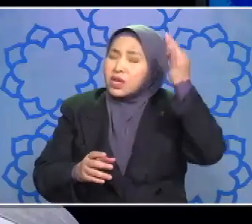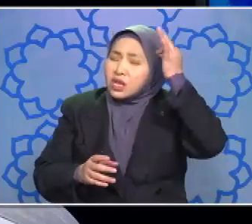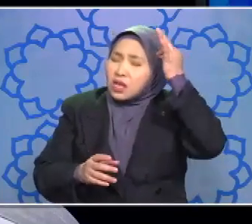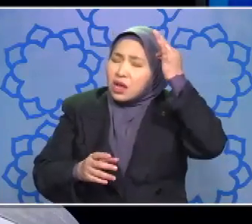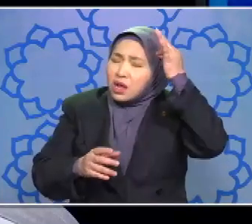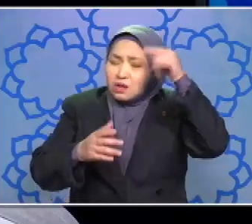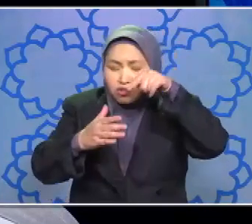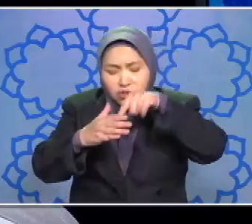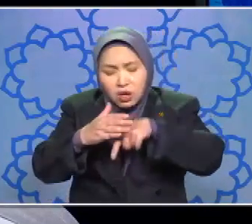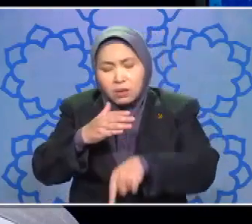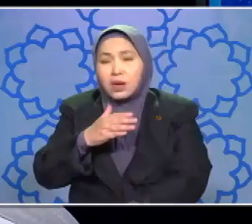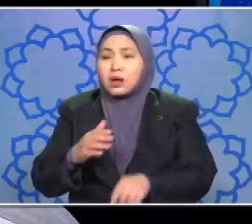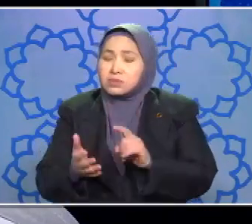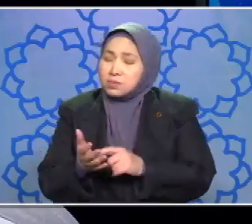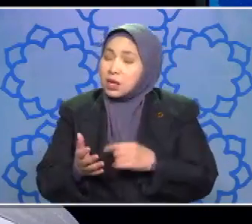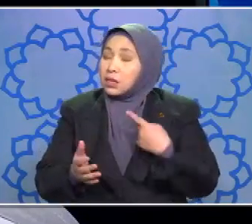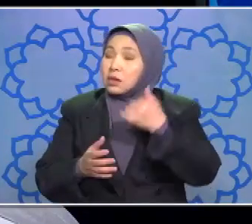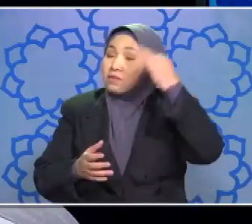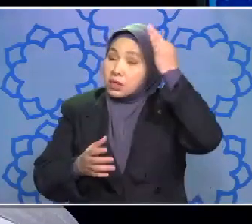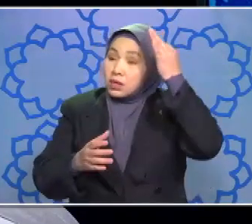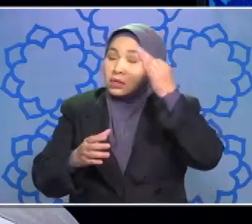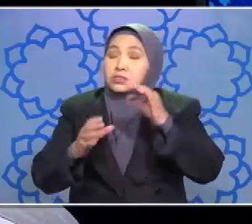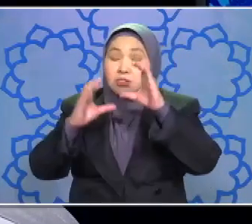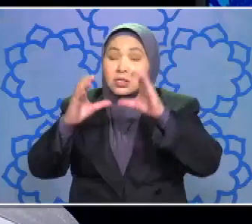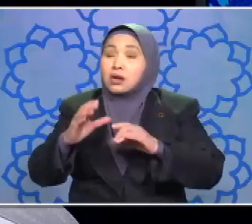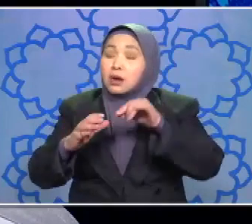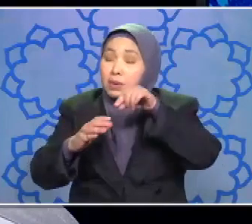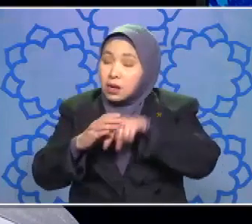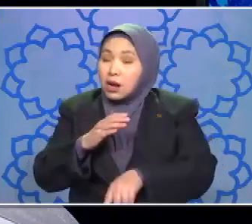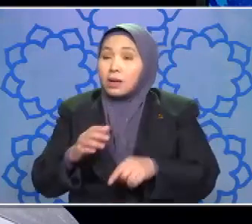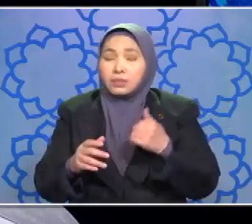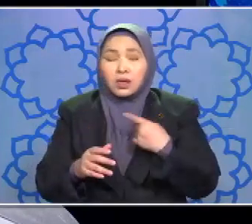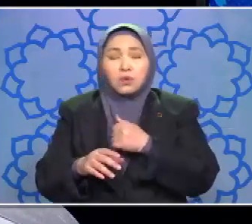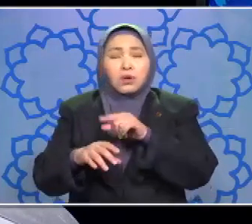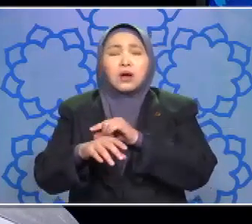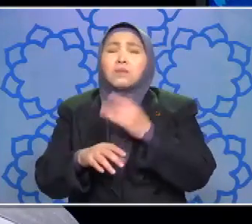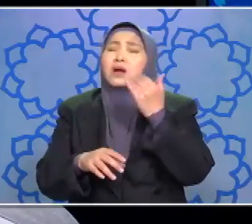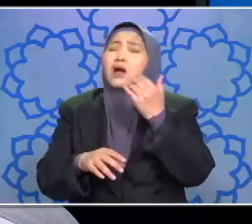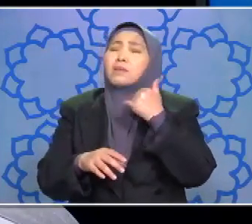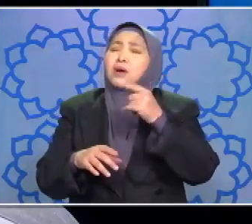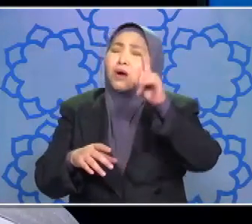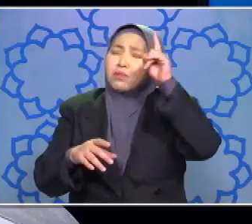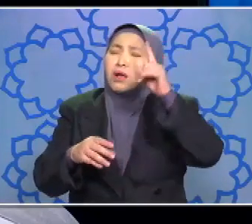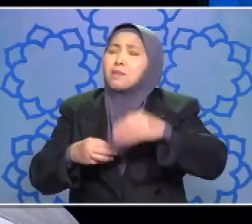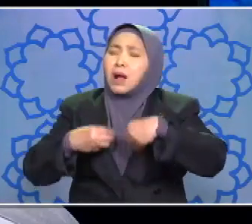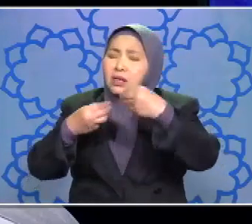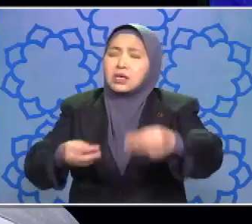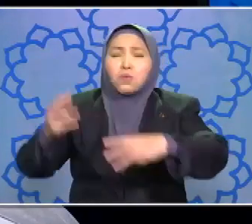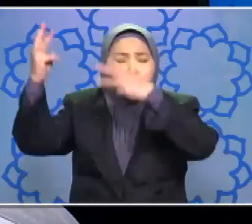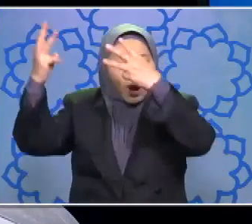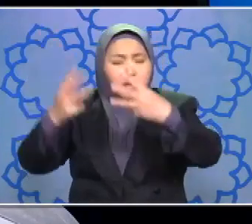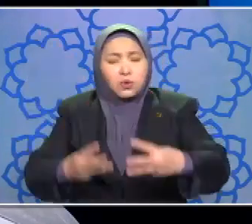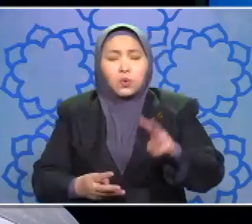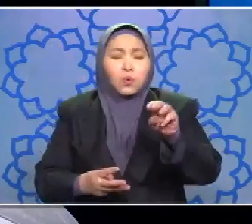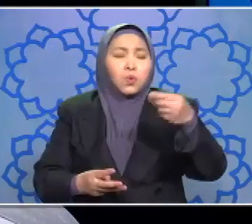ya. Kadang-kadang mungkin kita fikir secara mendalam untuk alam sahaja, ya. Kena guna juga untuk fikir mengapa Allah bagi wahyu kepada saya.